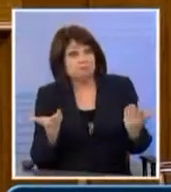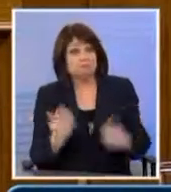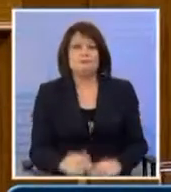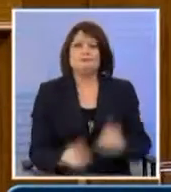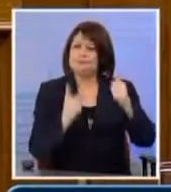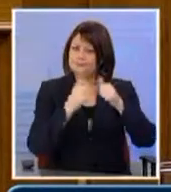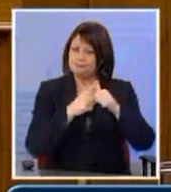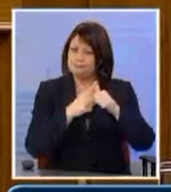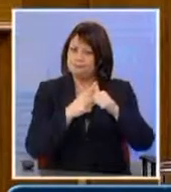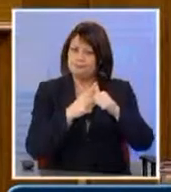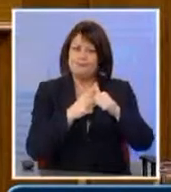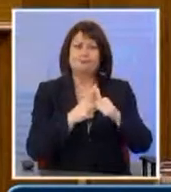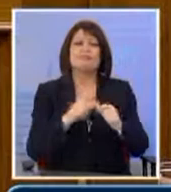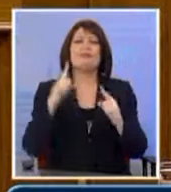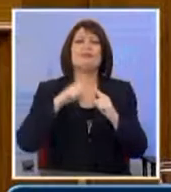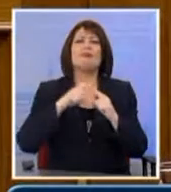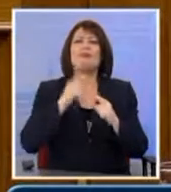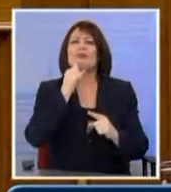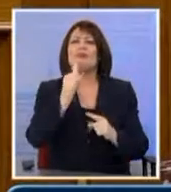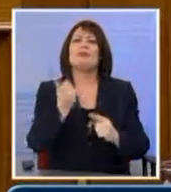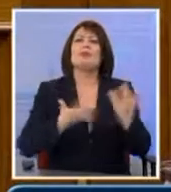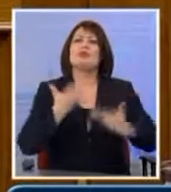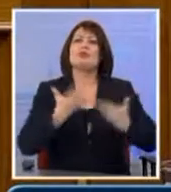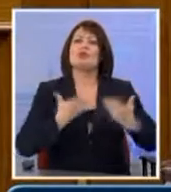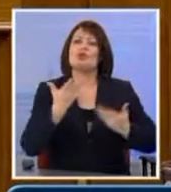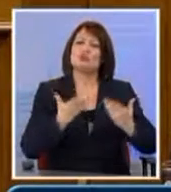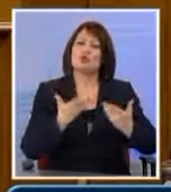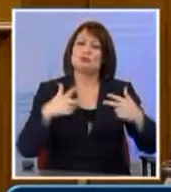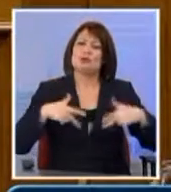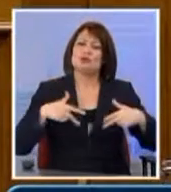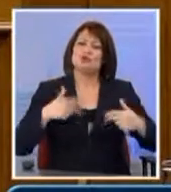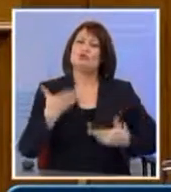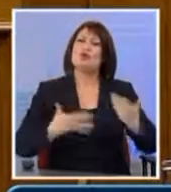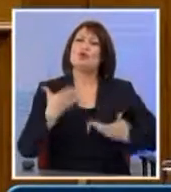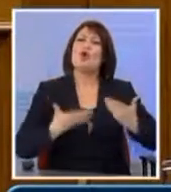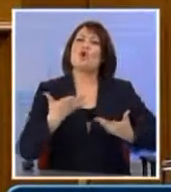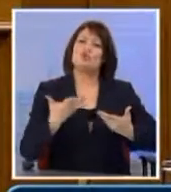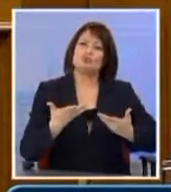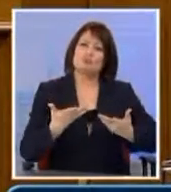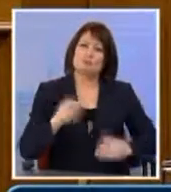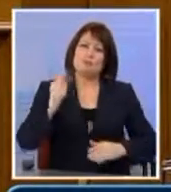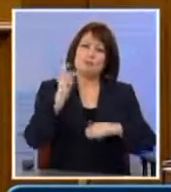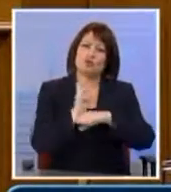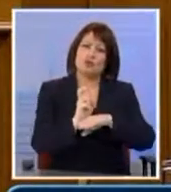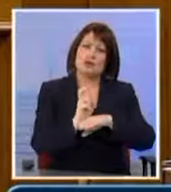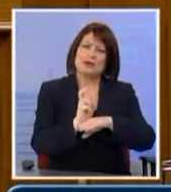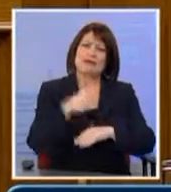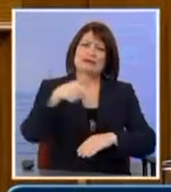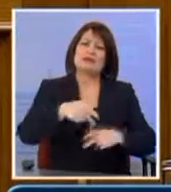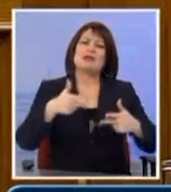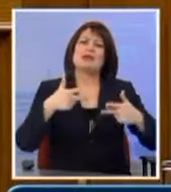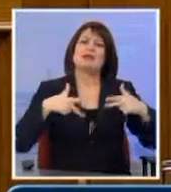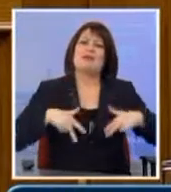Πρώτο, στα μεγέθη του τακτικού προϋπολογισμού, του κρατικού προϋπολογισμού και ειδικά στο πρωτογενές πλεόνασμα της γενικής